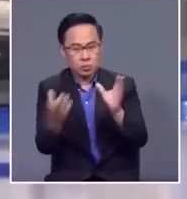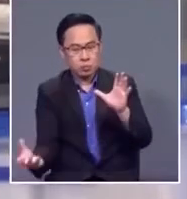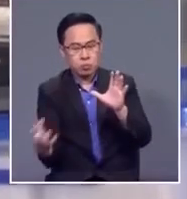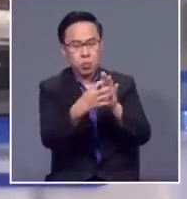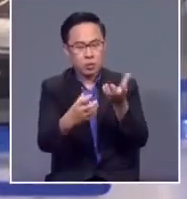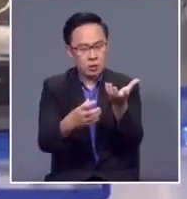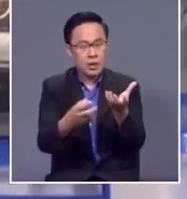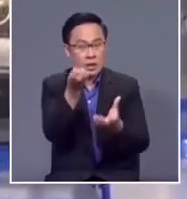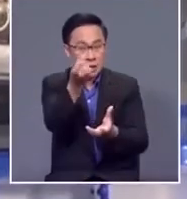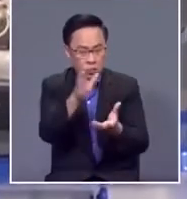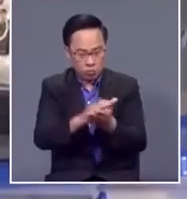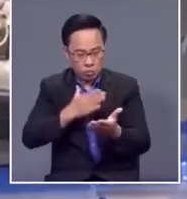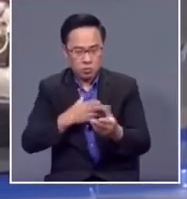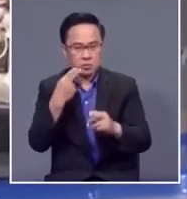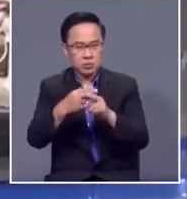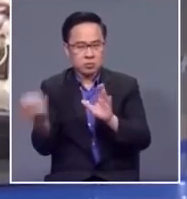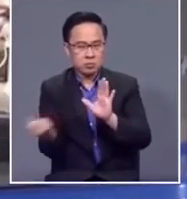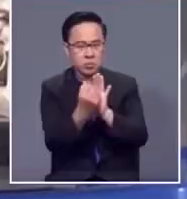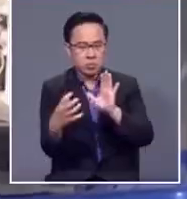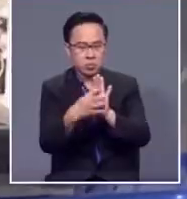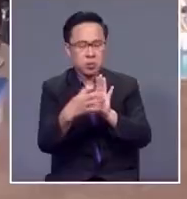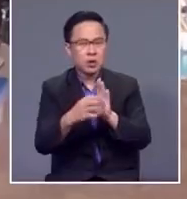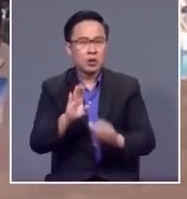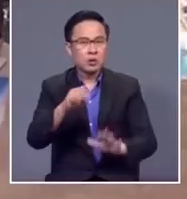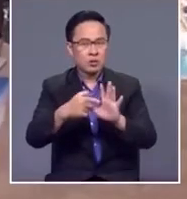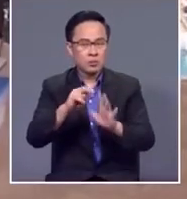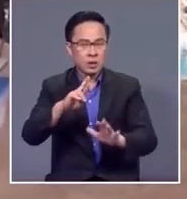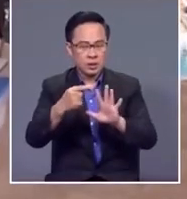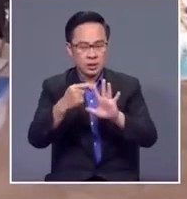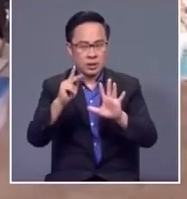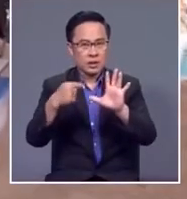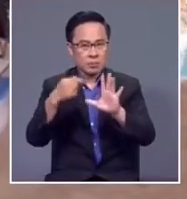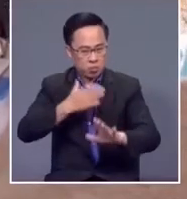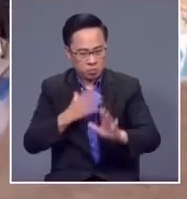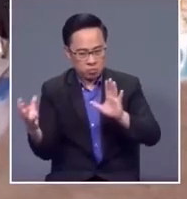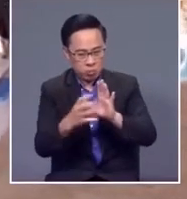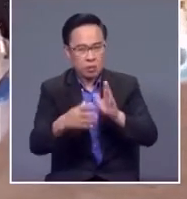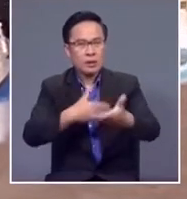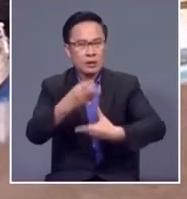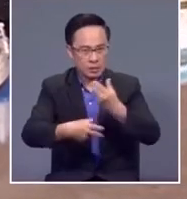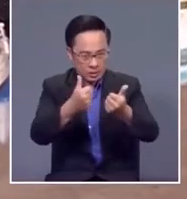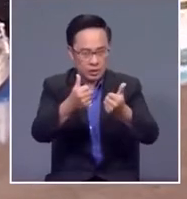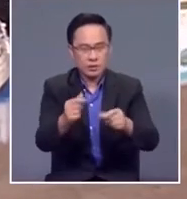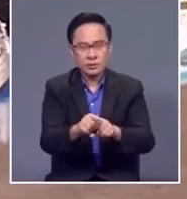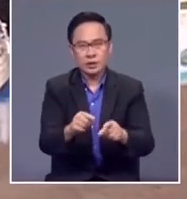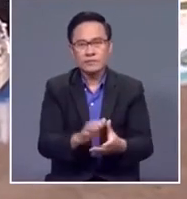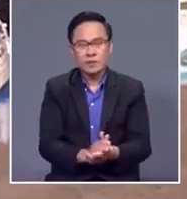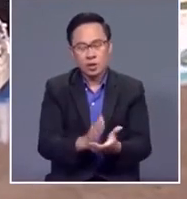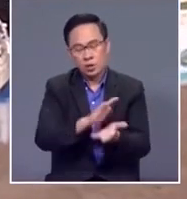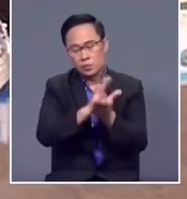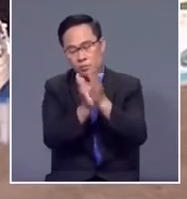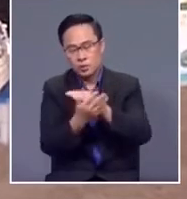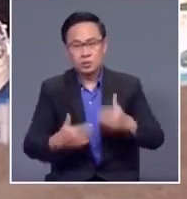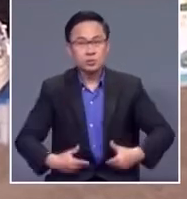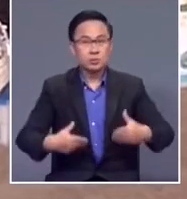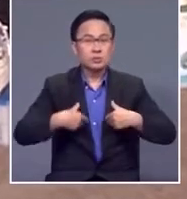ในโครงการนี้ทั้งนั้นเลยครับ เปลี่ยนวิถีชีวิตบางส่วนเพื่อคุณภาพชีวิตที่ดีขึ้นนะคะแล้วเราก็ได้เพิ่มเติมในส่วนของคุณภาพชีวิตของคนทั้ง